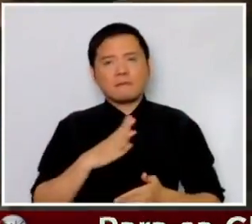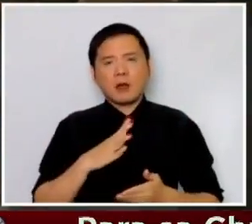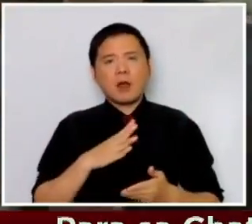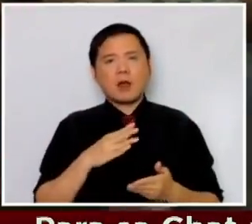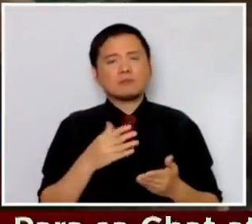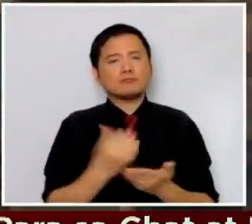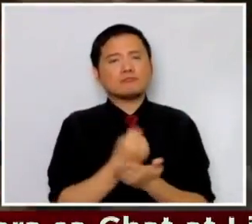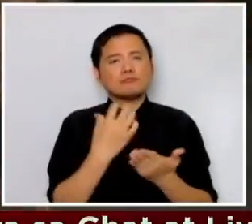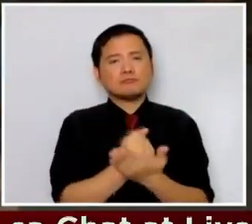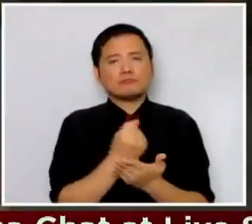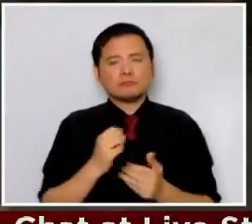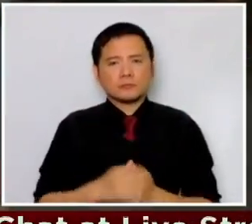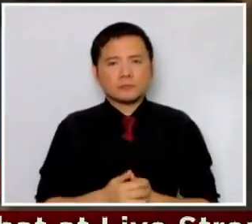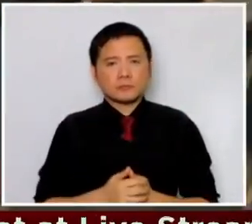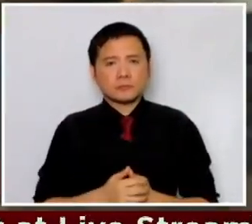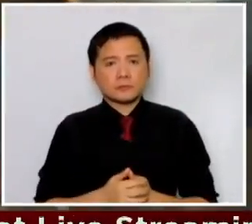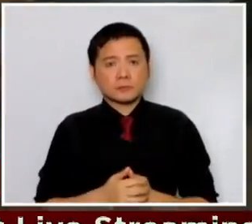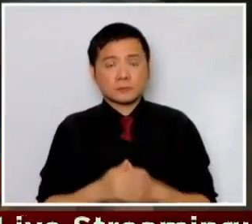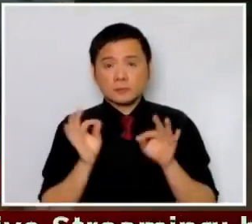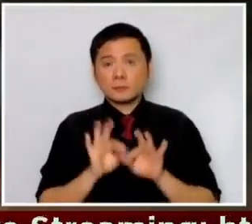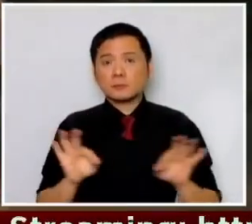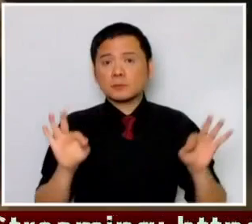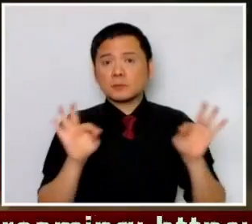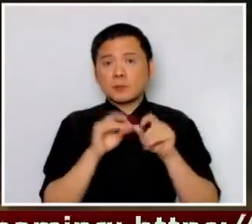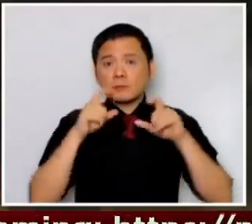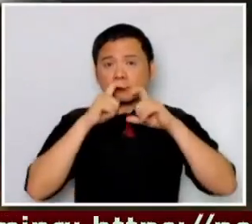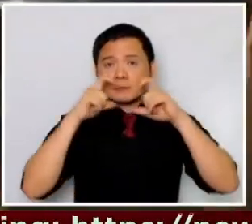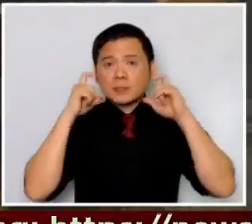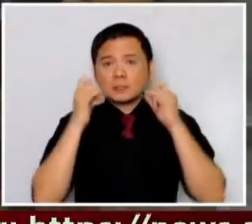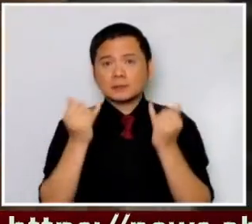ito ay laging suotin ang face mask, kung